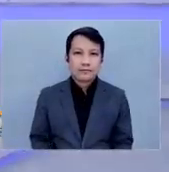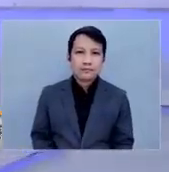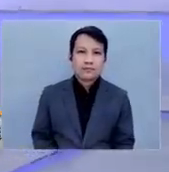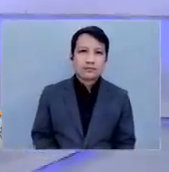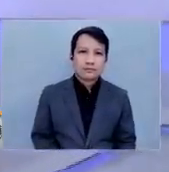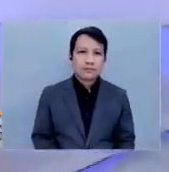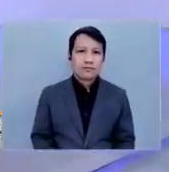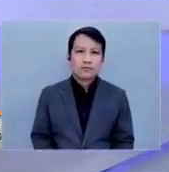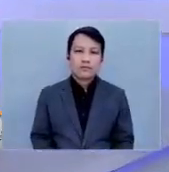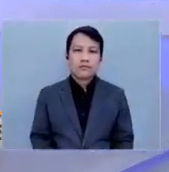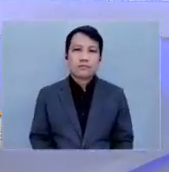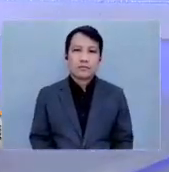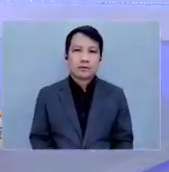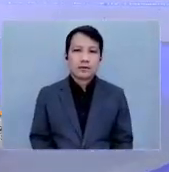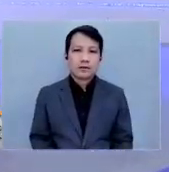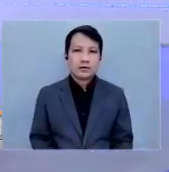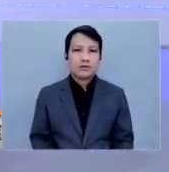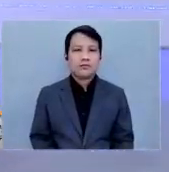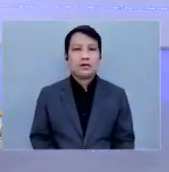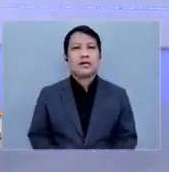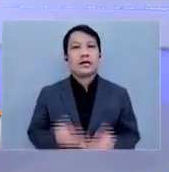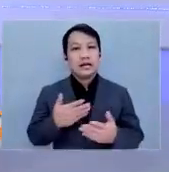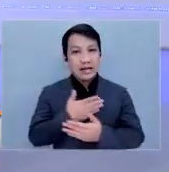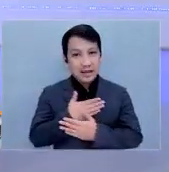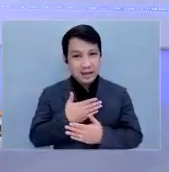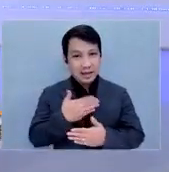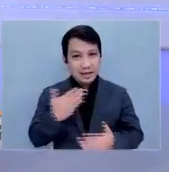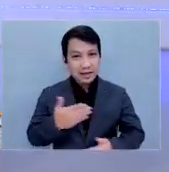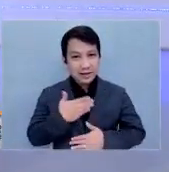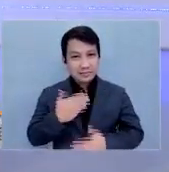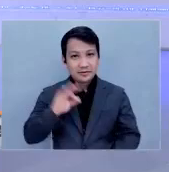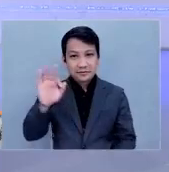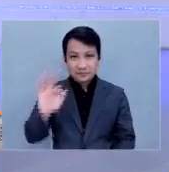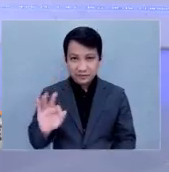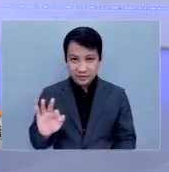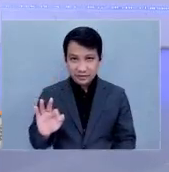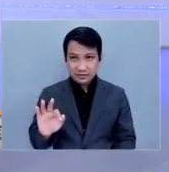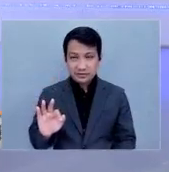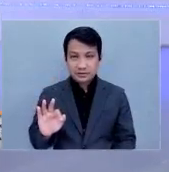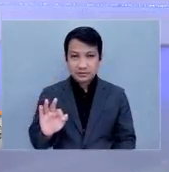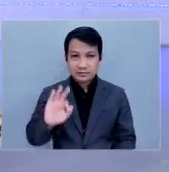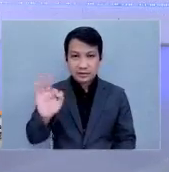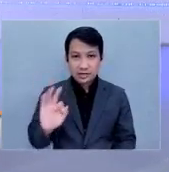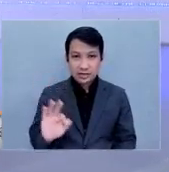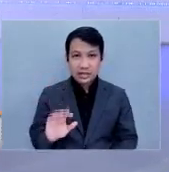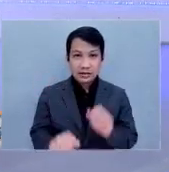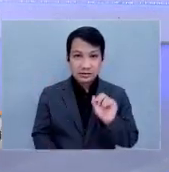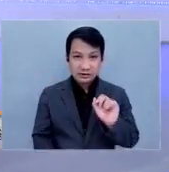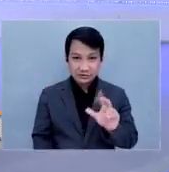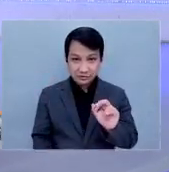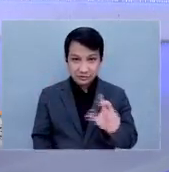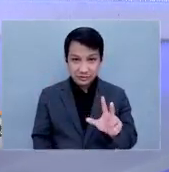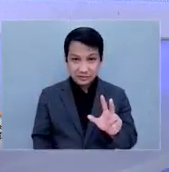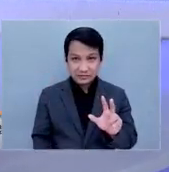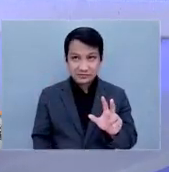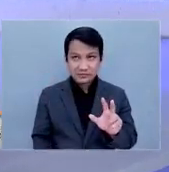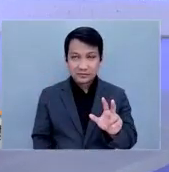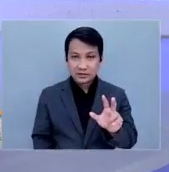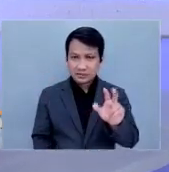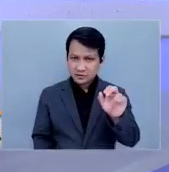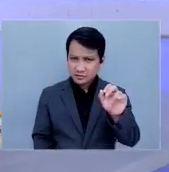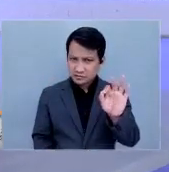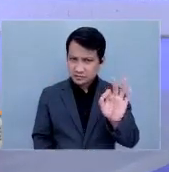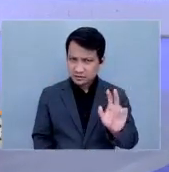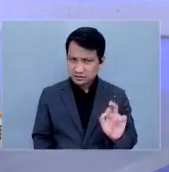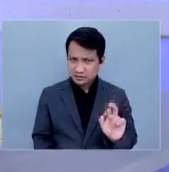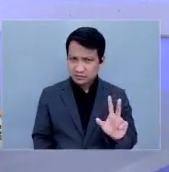Mga kapatid, happy Friday! Pero happy nga ba kahit na Friday the 13th? At tuwing sasapit ito, ang